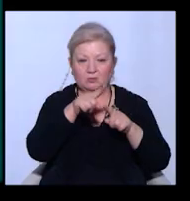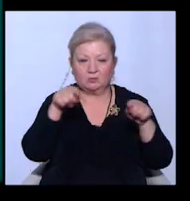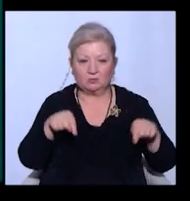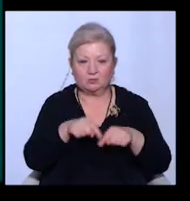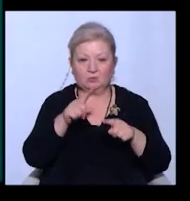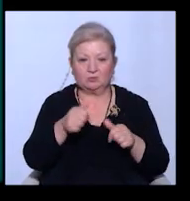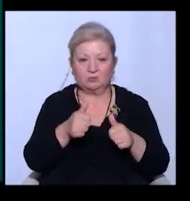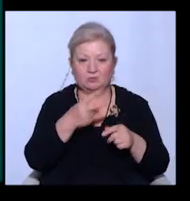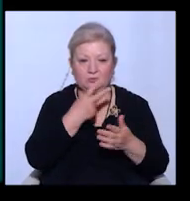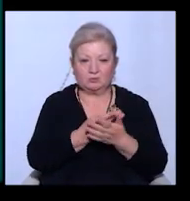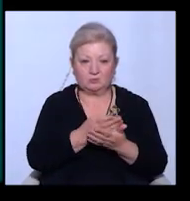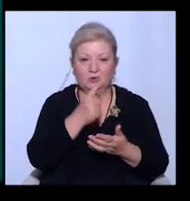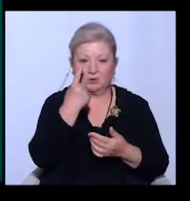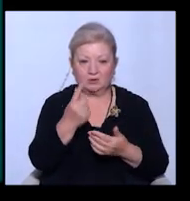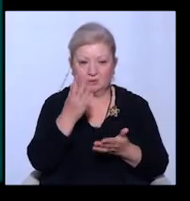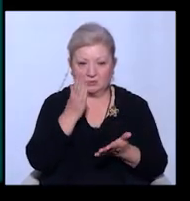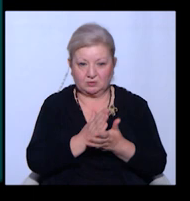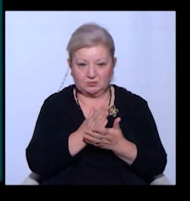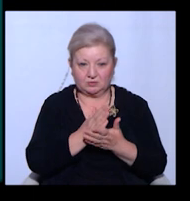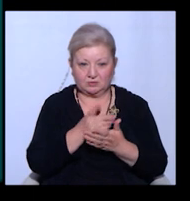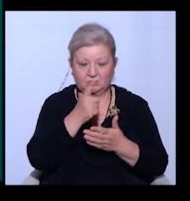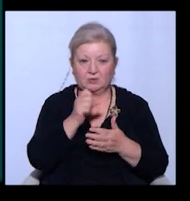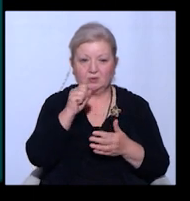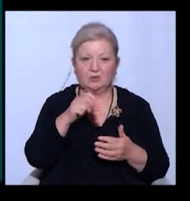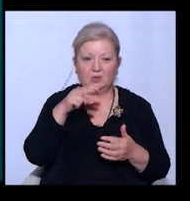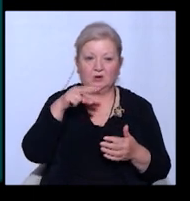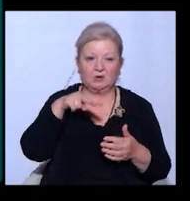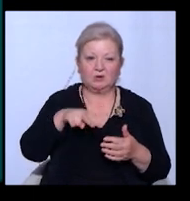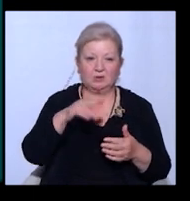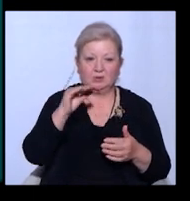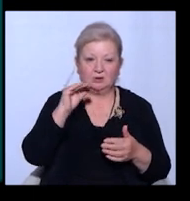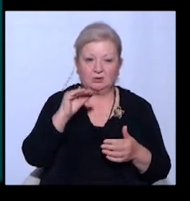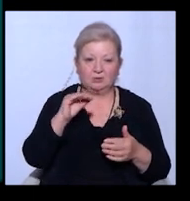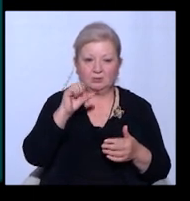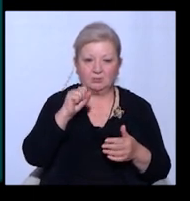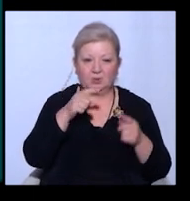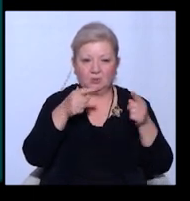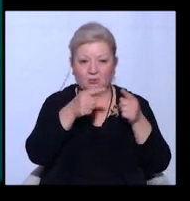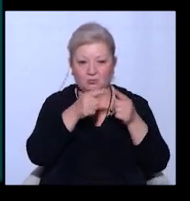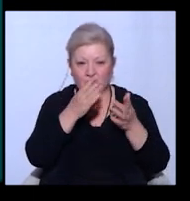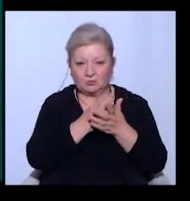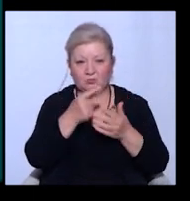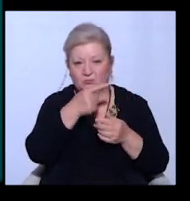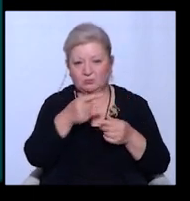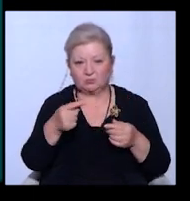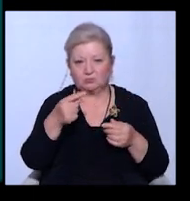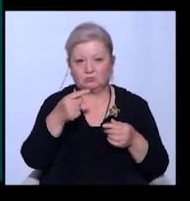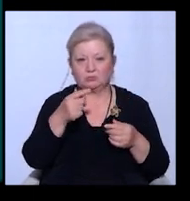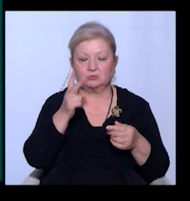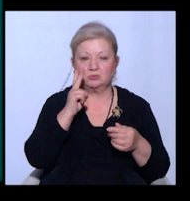წარმოადგენს. ერთი არის აი ამ ალფა კუთხის, რა კუთხითაც არის დახრილი ზარბაზანი, მის კოსინუს, ეს